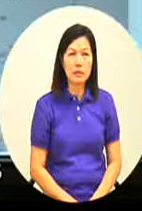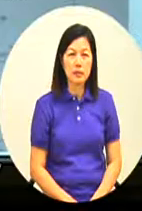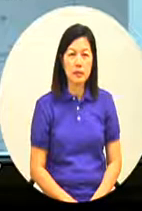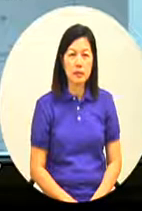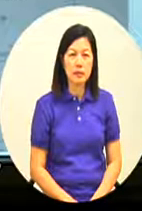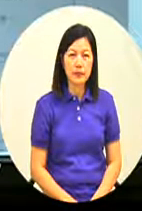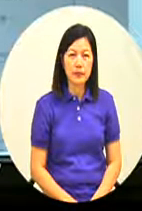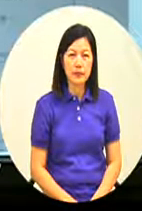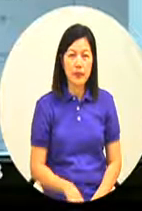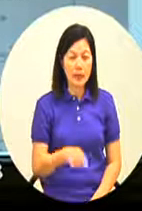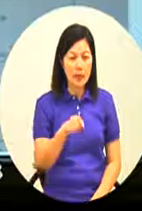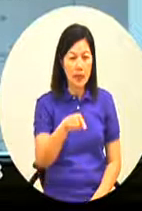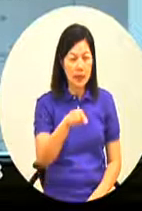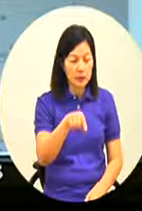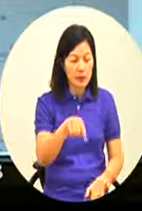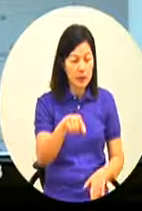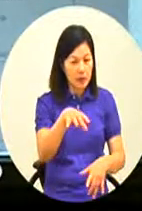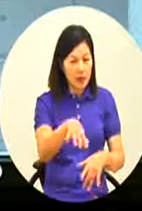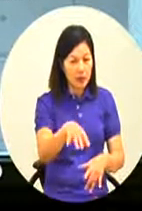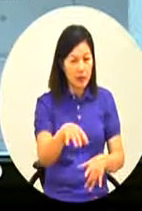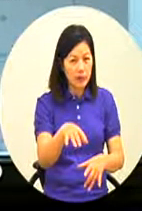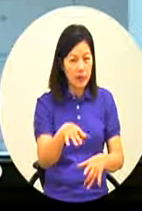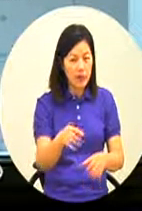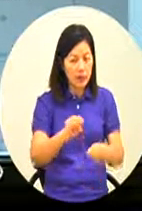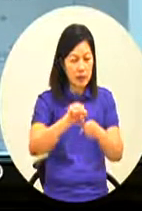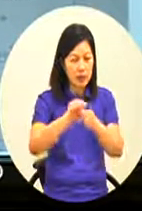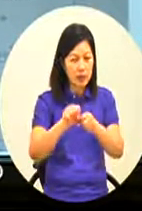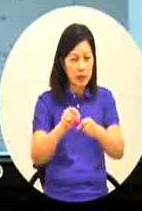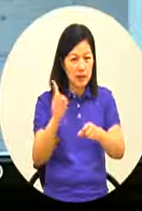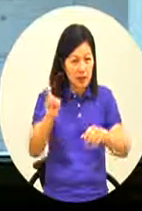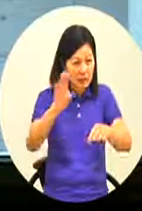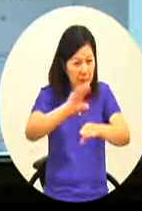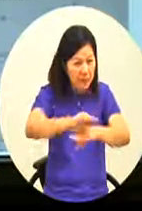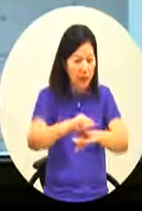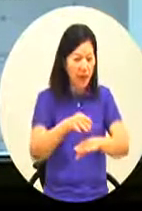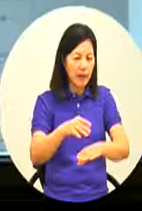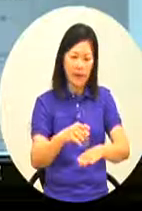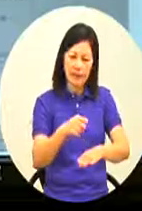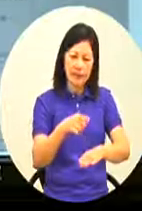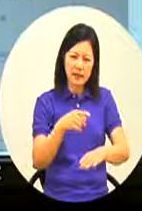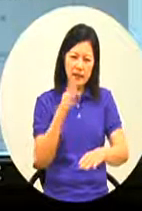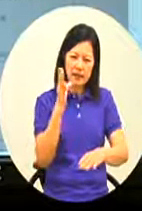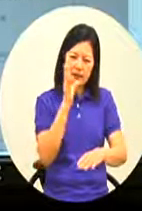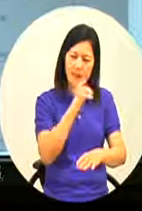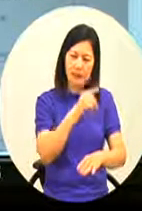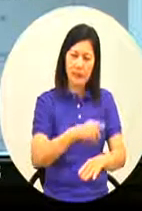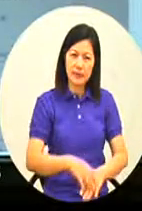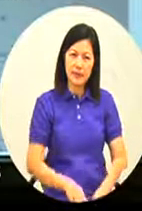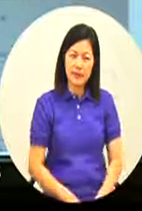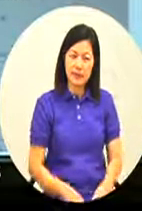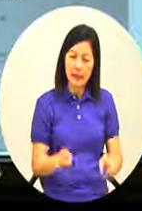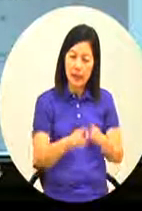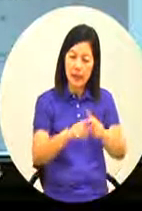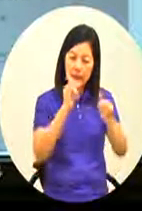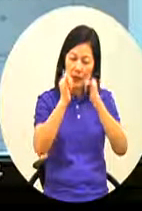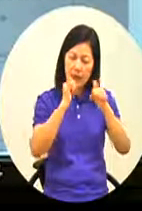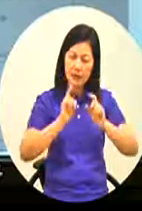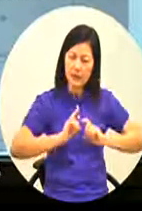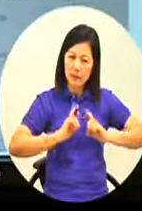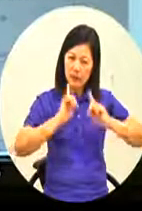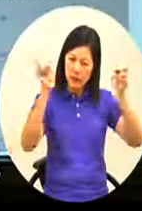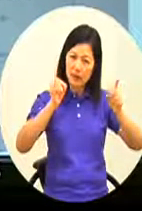呢，有法度讲增加一倍，真正是嘛是不简单呐、啊。那当然，一般的民众会觉得很生气，因为我